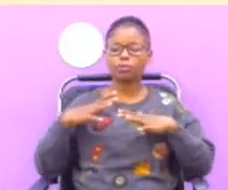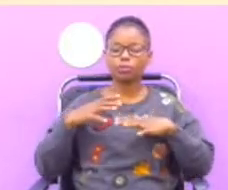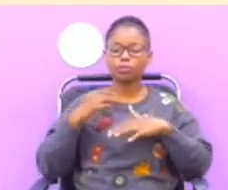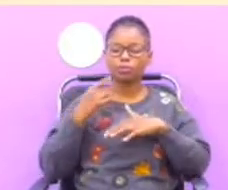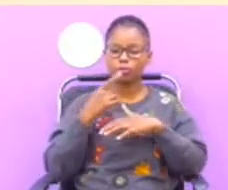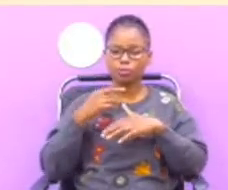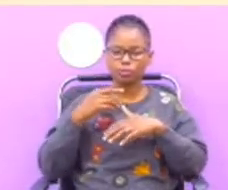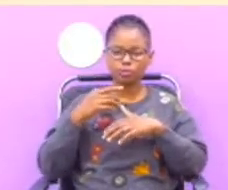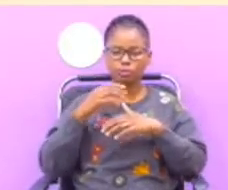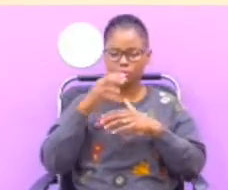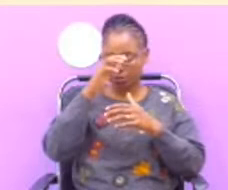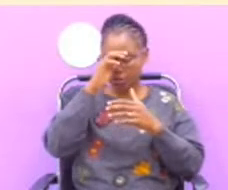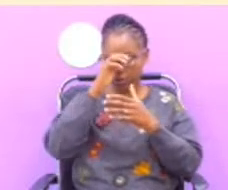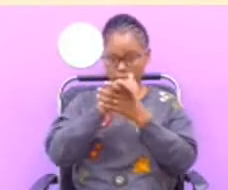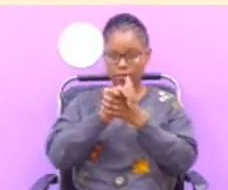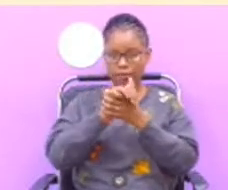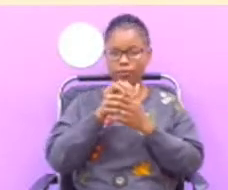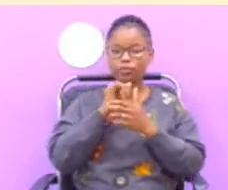ngai witu ni ari tha